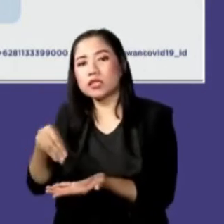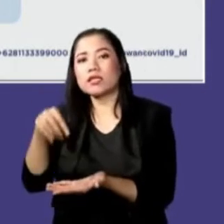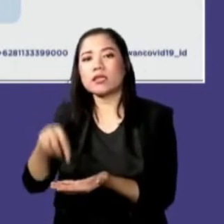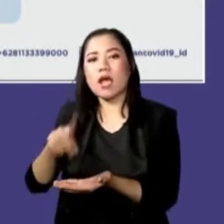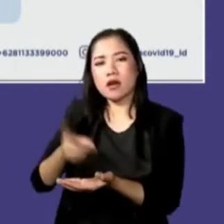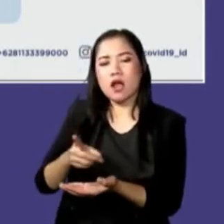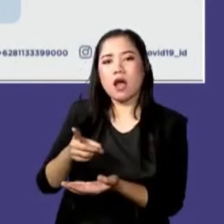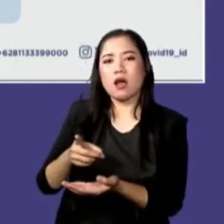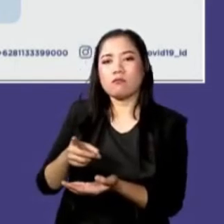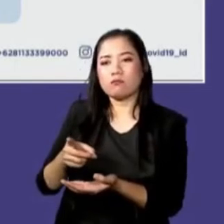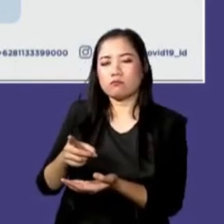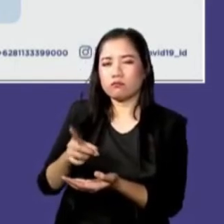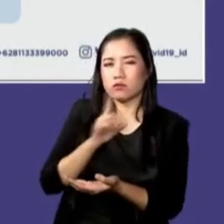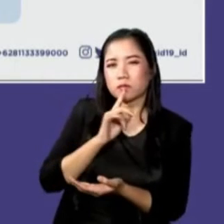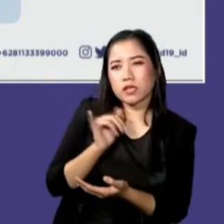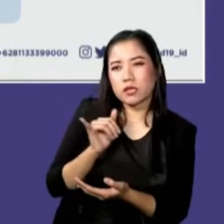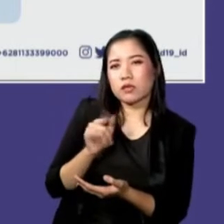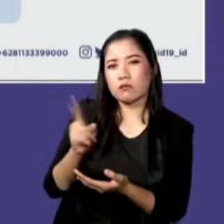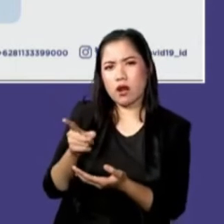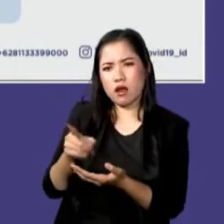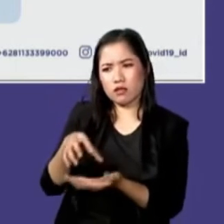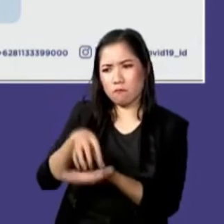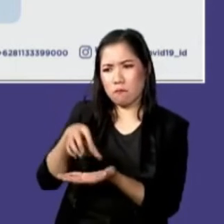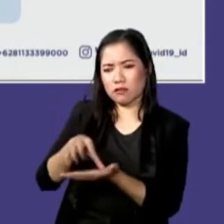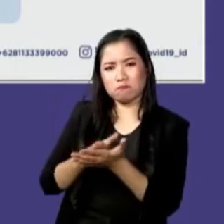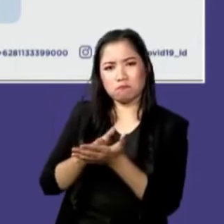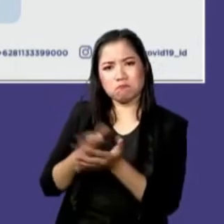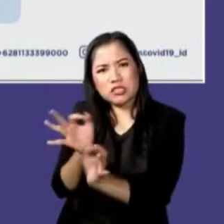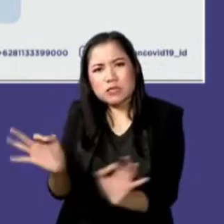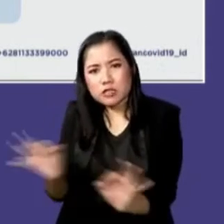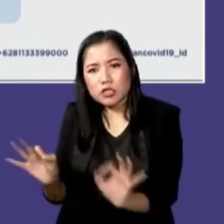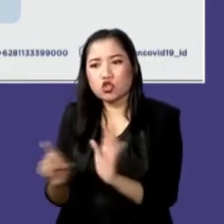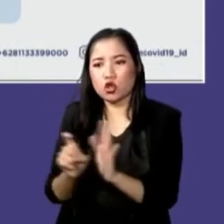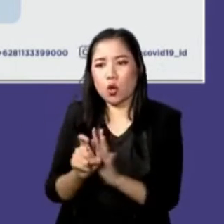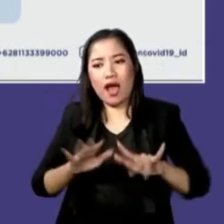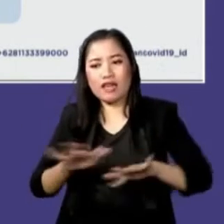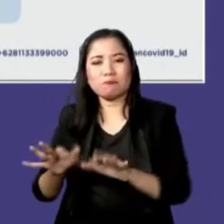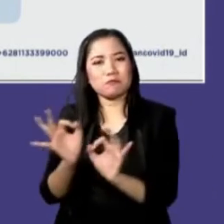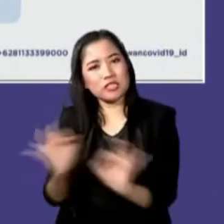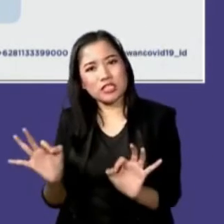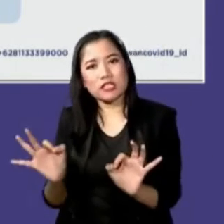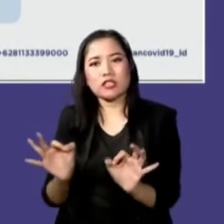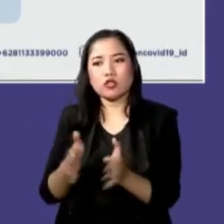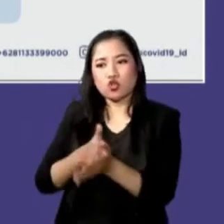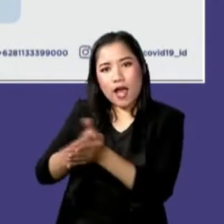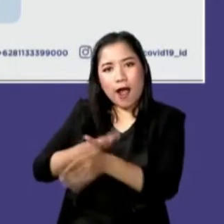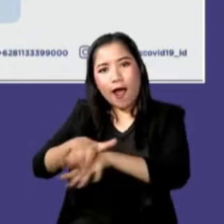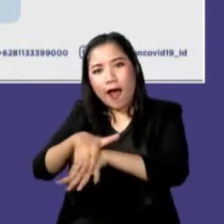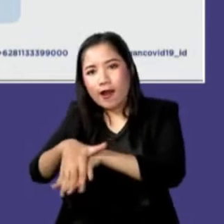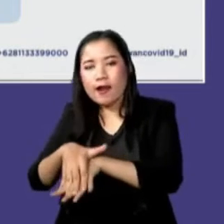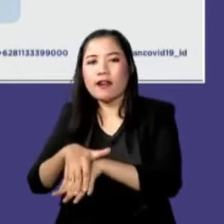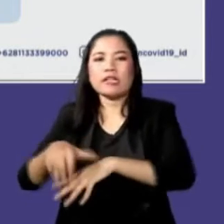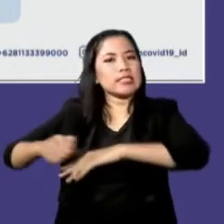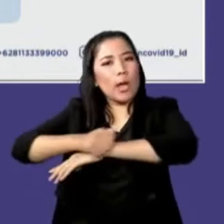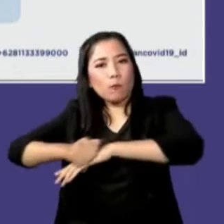dengan memastikan ketersediaan sarana kebersihan seperti air bersih, peralatan cuci tangan, sabun, dan atau